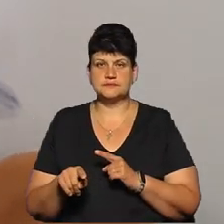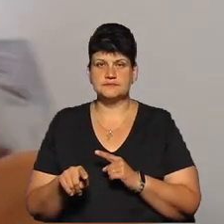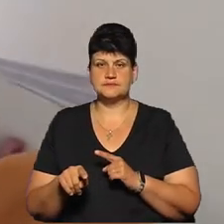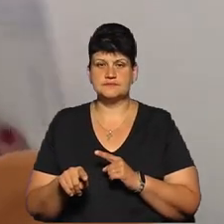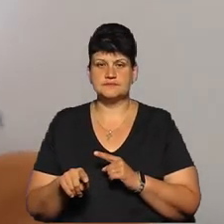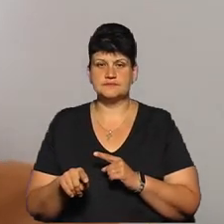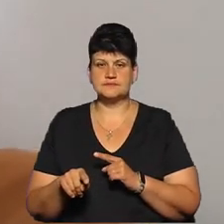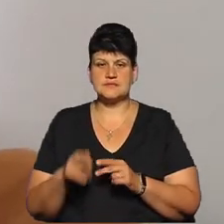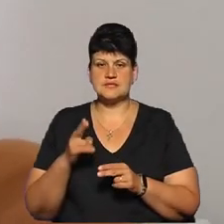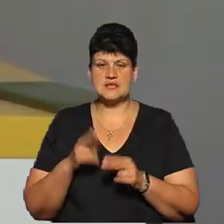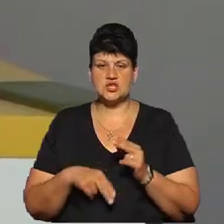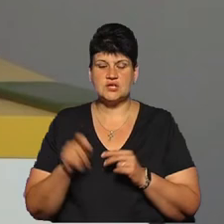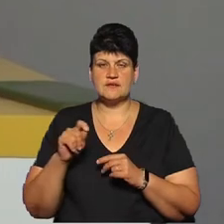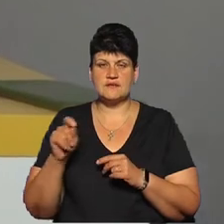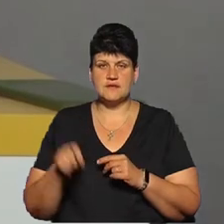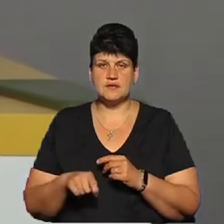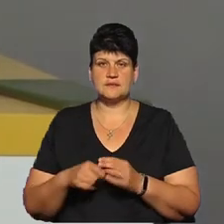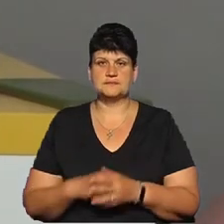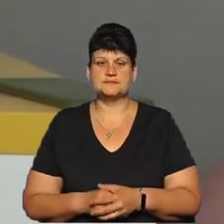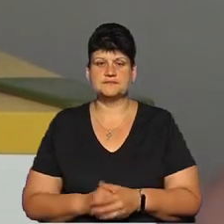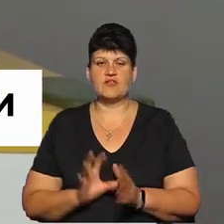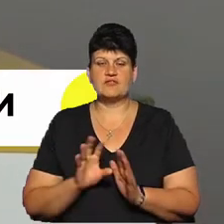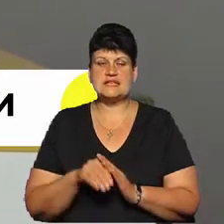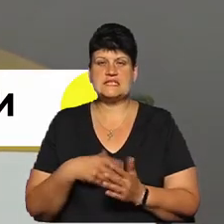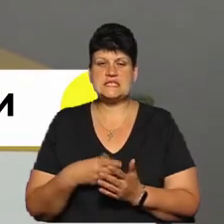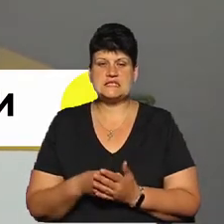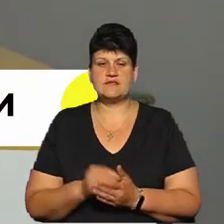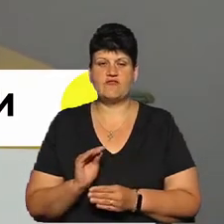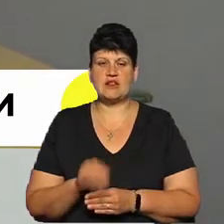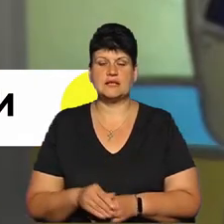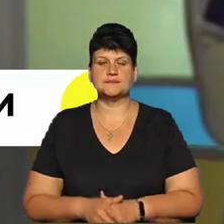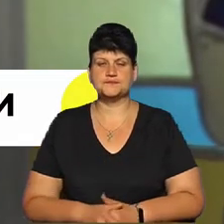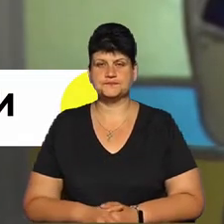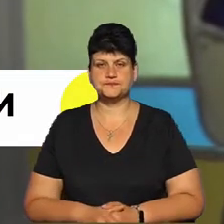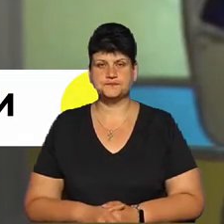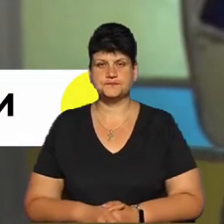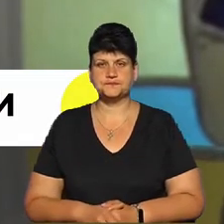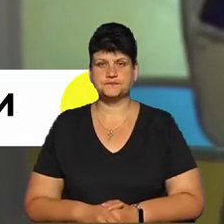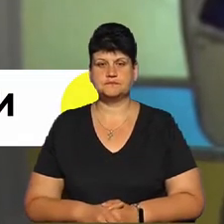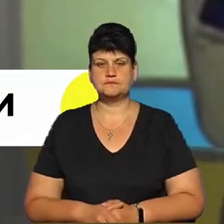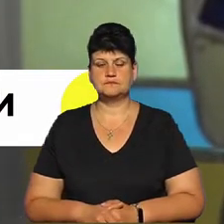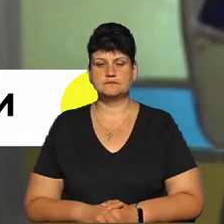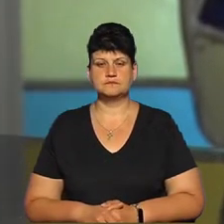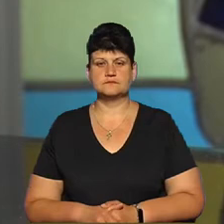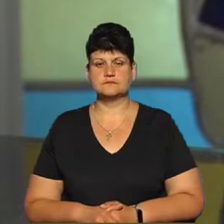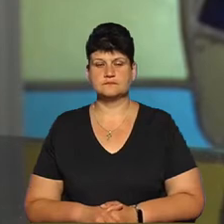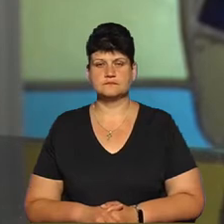закінчилась війна, внести який то вклад. Діана Ярошенко, Оксана Галіяш. Новини на Суспільному. Тернопіль.